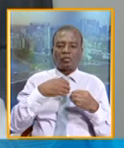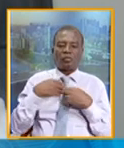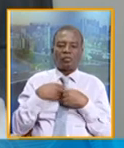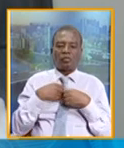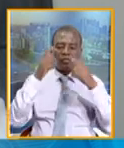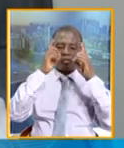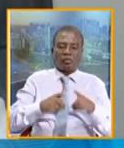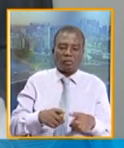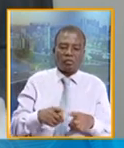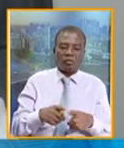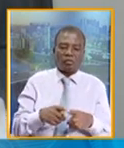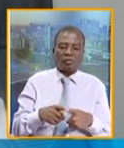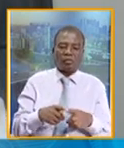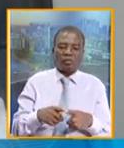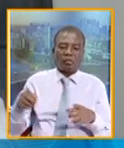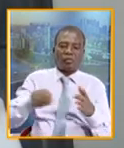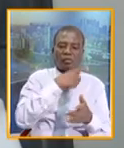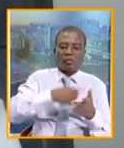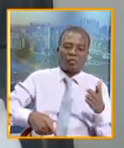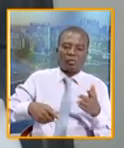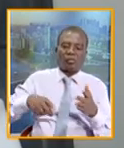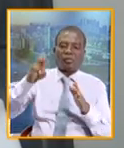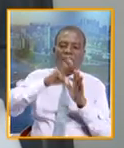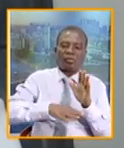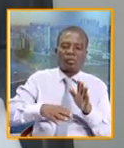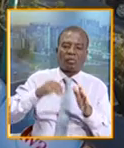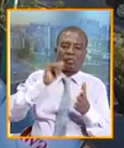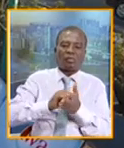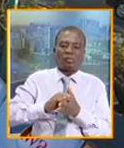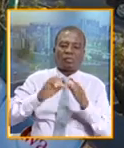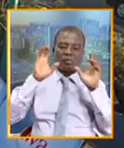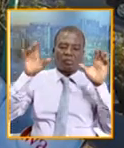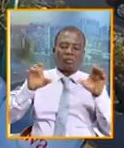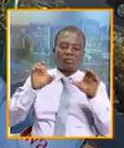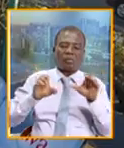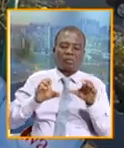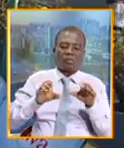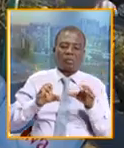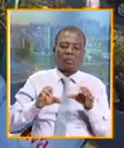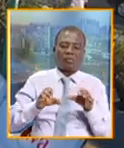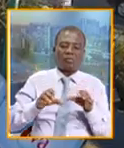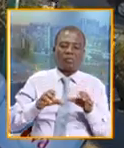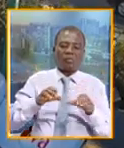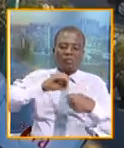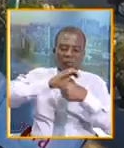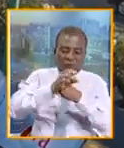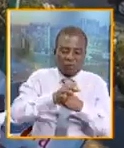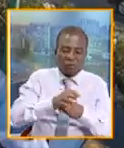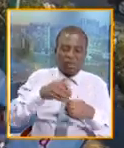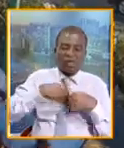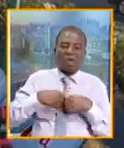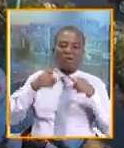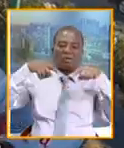année d'annuler purement et simplement cette édition. La Covid-19 a réussi à faire reculer le